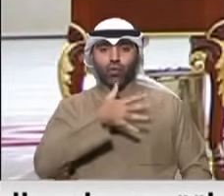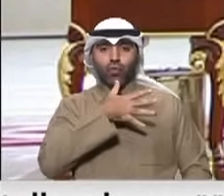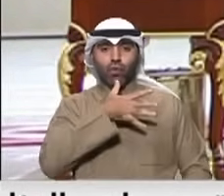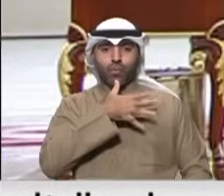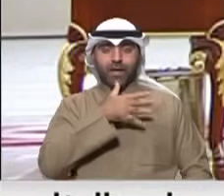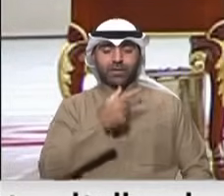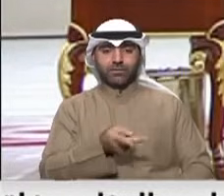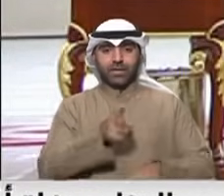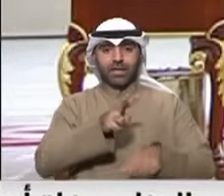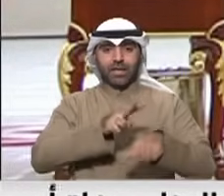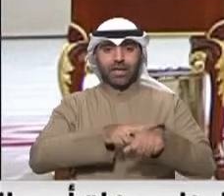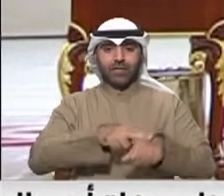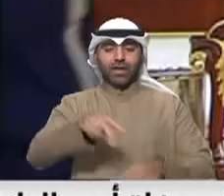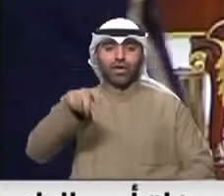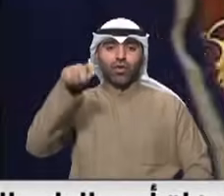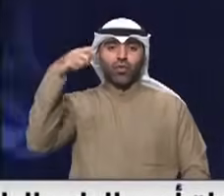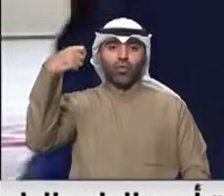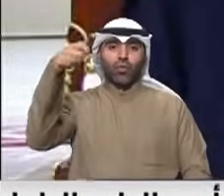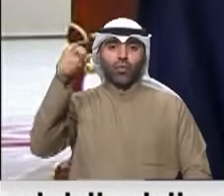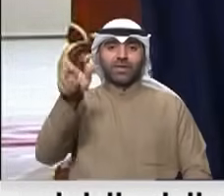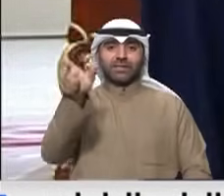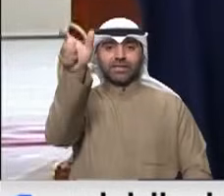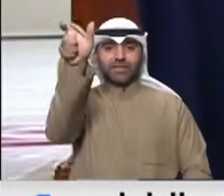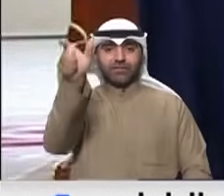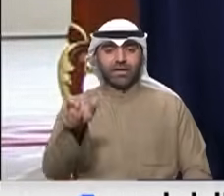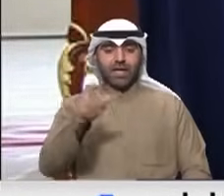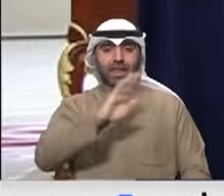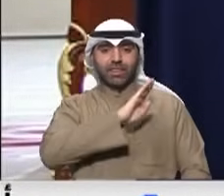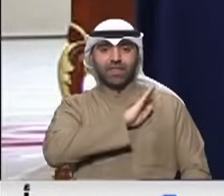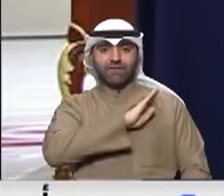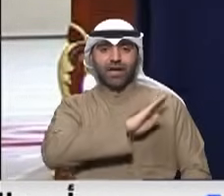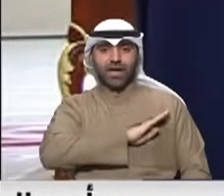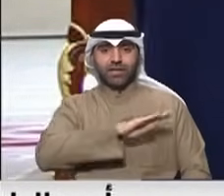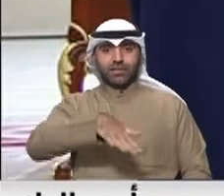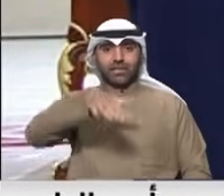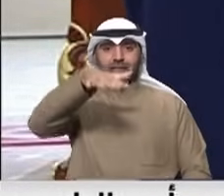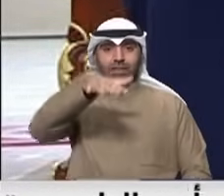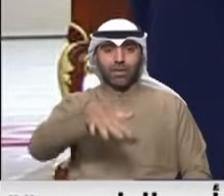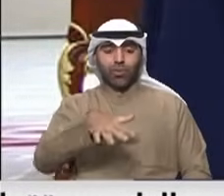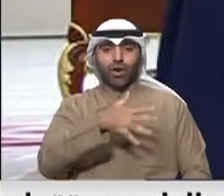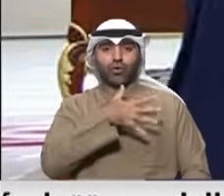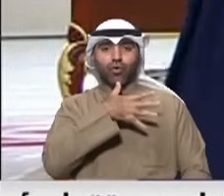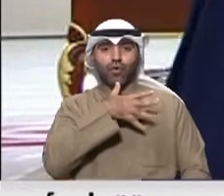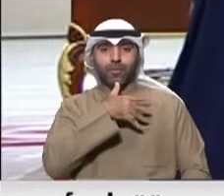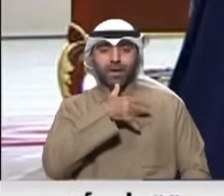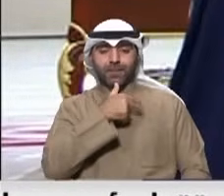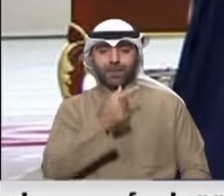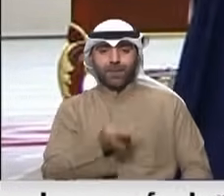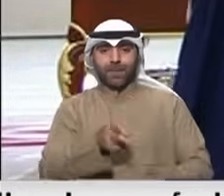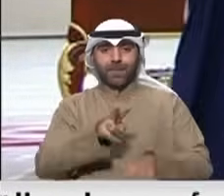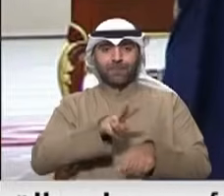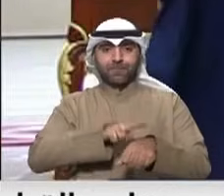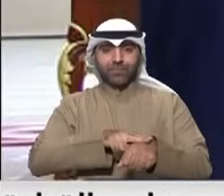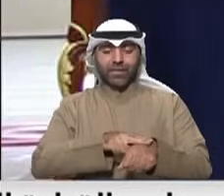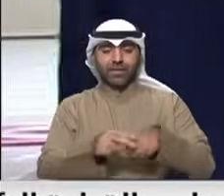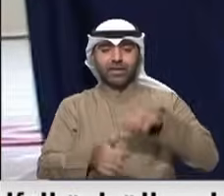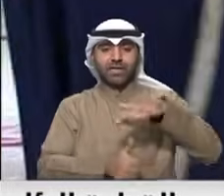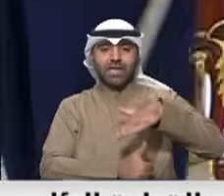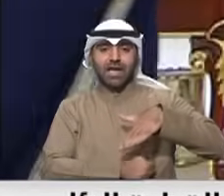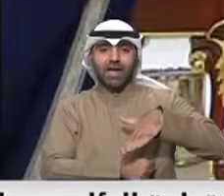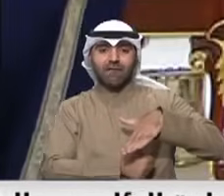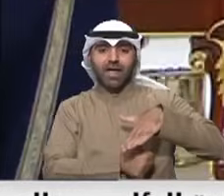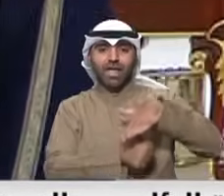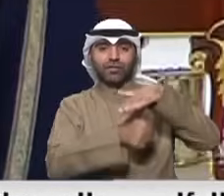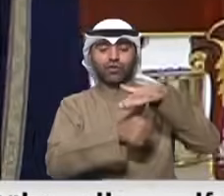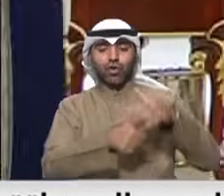شهاب بن طارق ال سعيد وصاحب السمو السيد العرب بن هيثم ال سعيد ورئيس مجلس